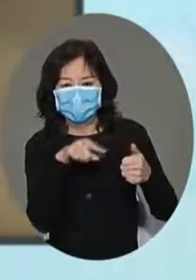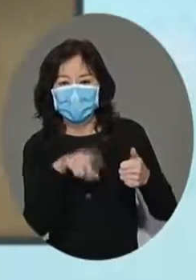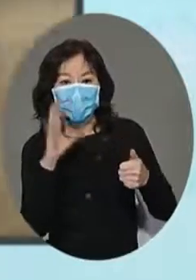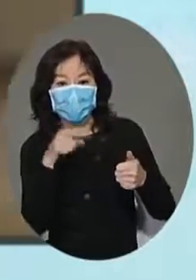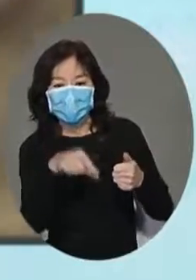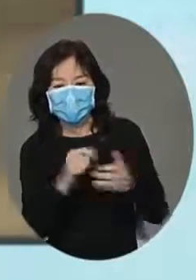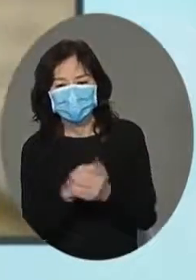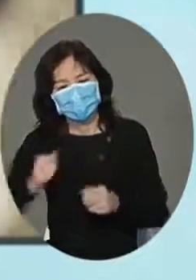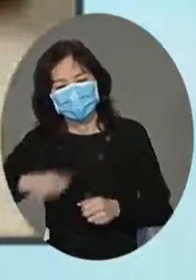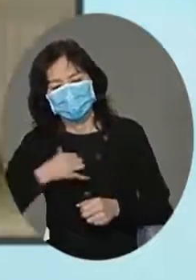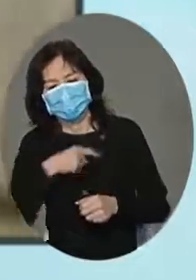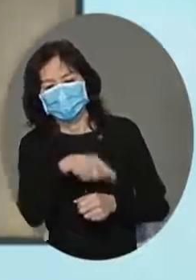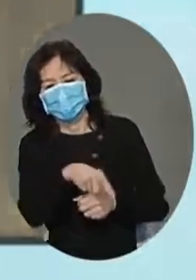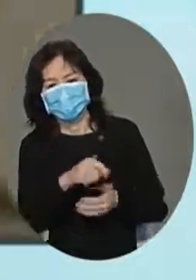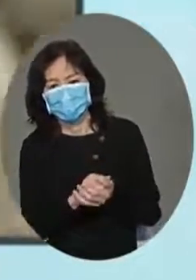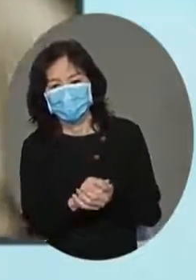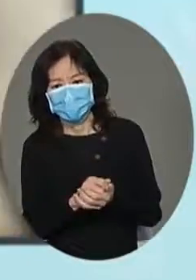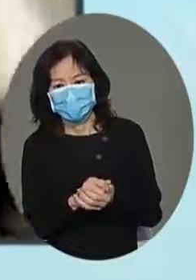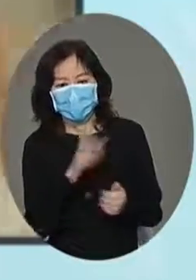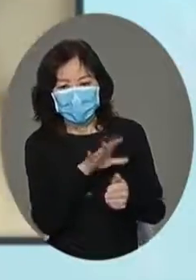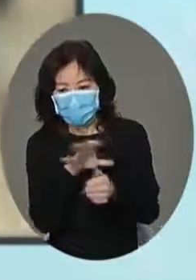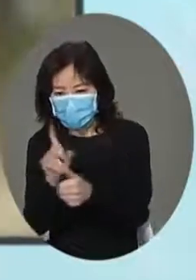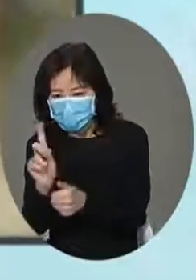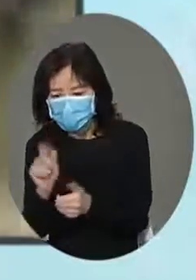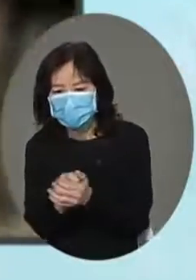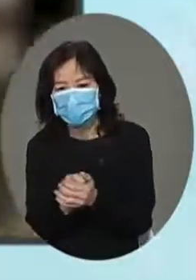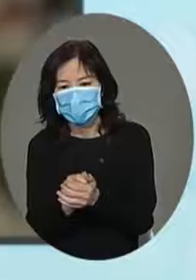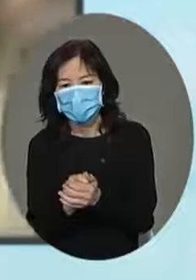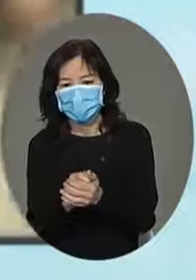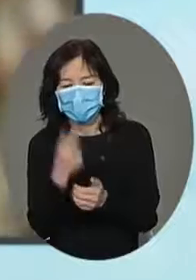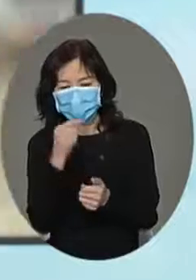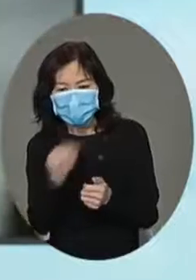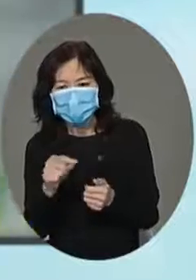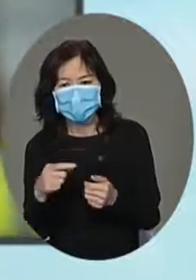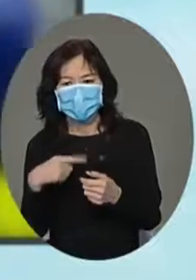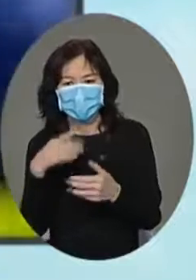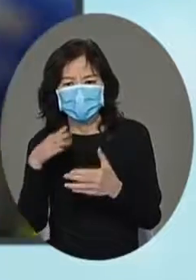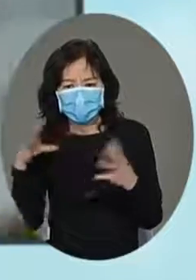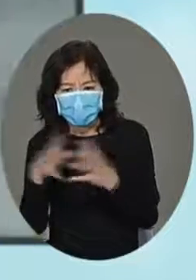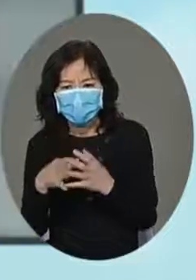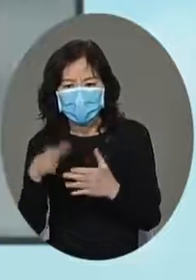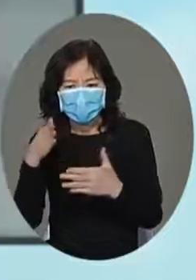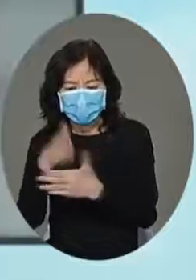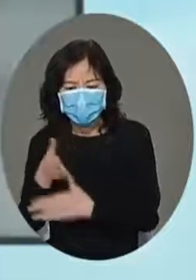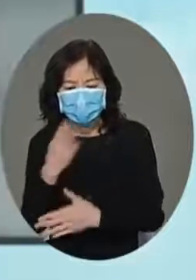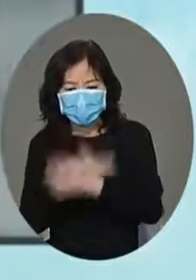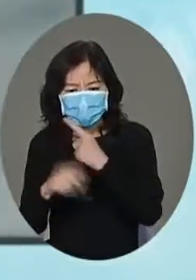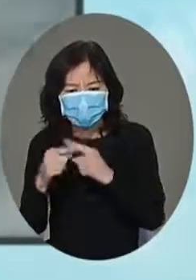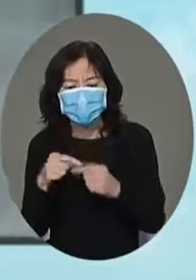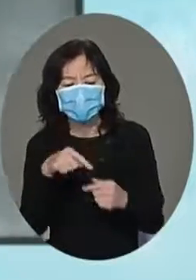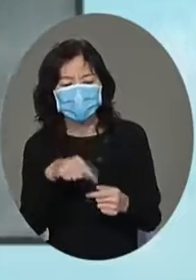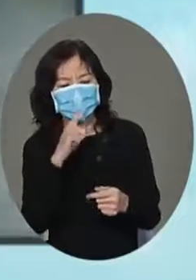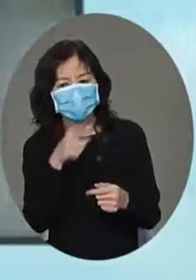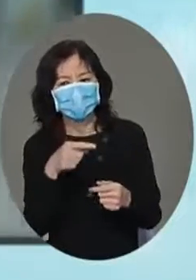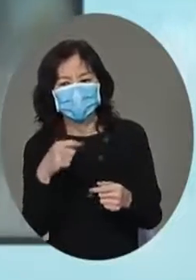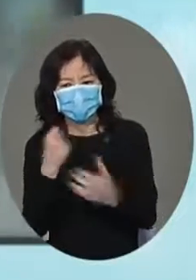杰，法官质疑他当时在场指骂他人能不能够视为参与伤人，控方就说被告当时有同有